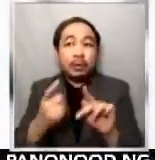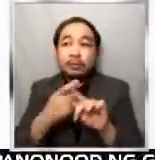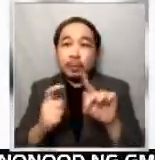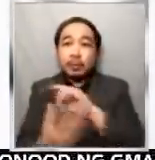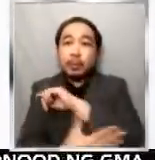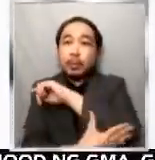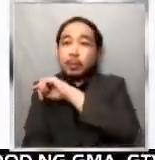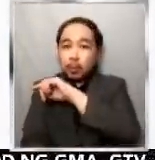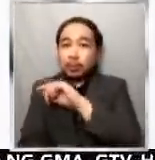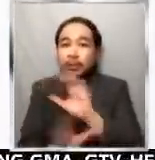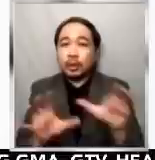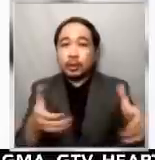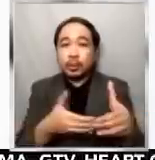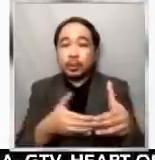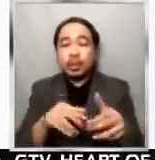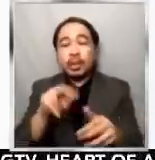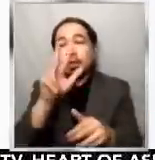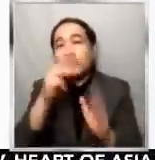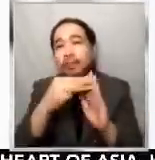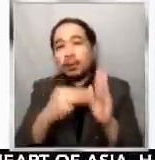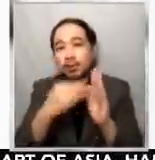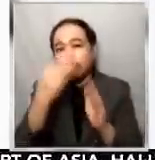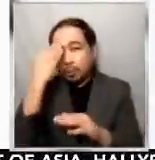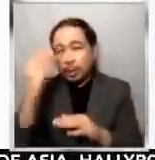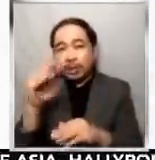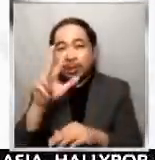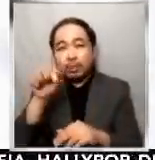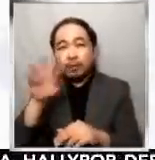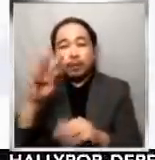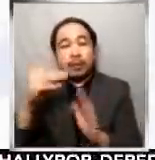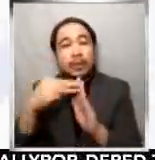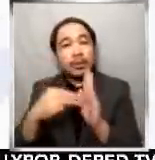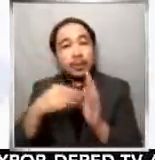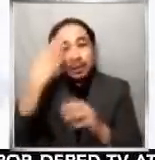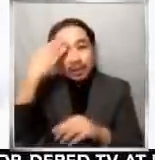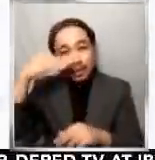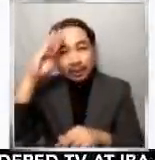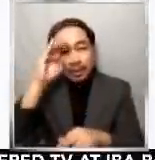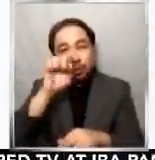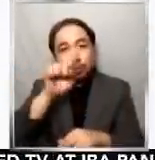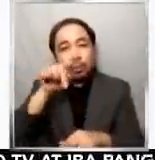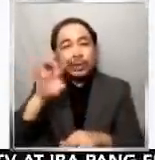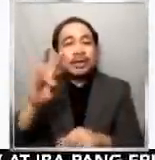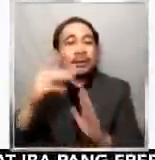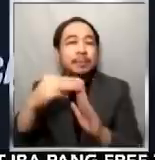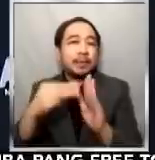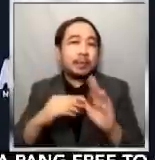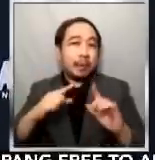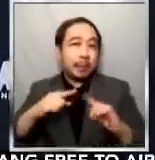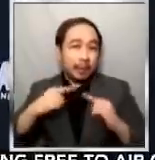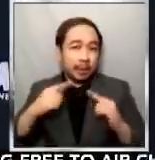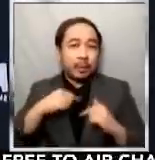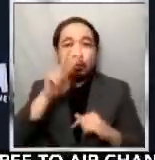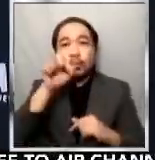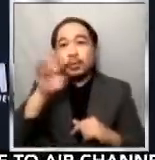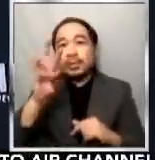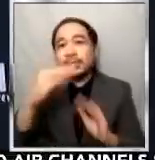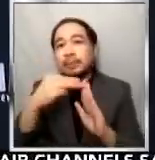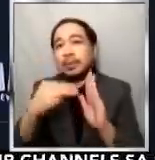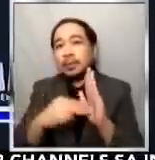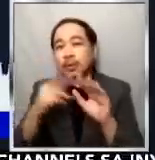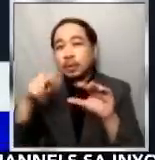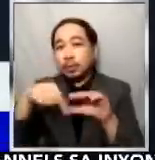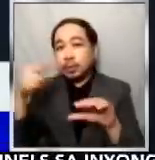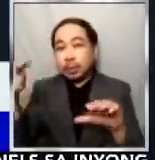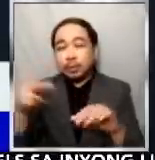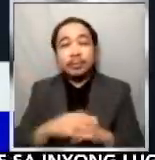sa Bulacan, 3.4 milyon sa Cavite, 2.7 milyon sa Laguna at 2.6 milyon sa Rizal. Pirmado na ng Budget Department